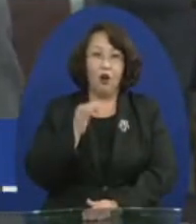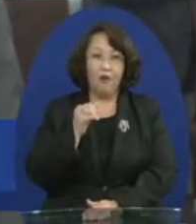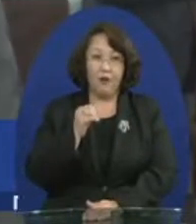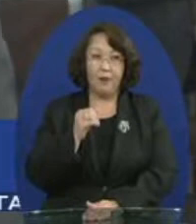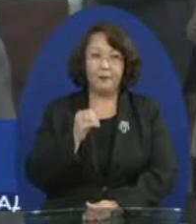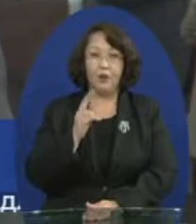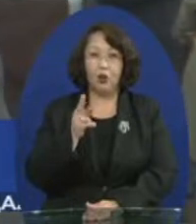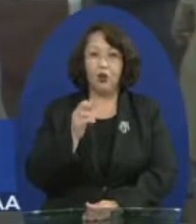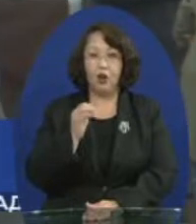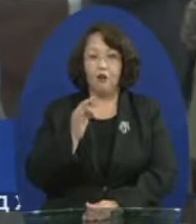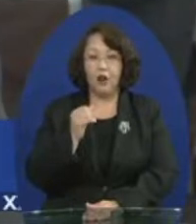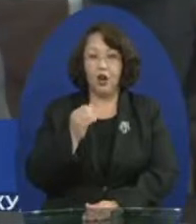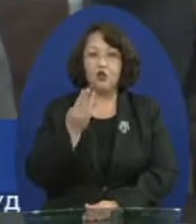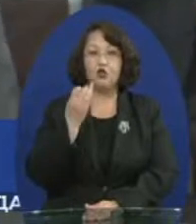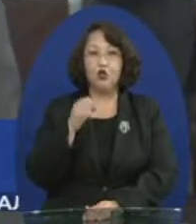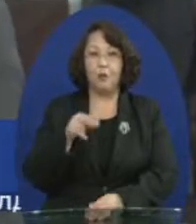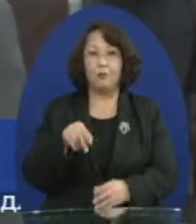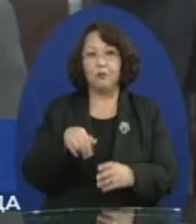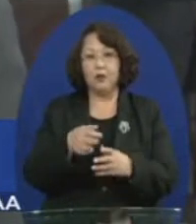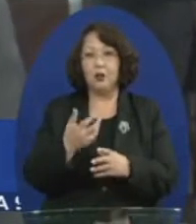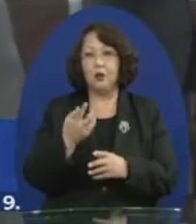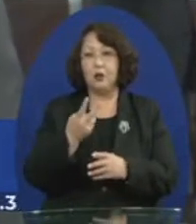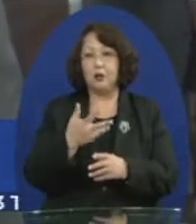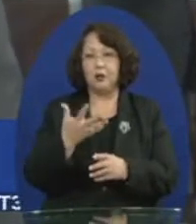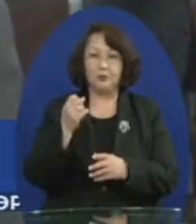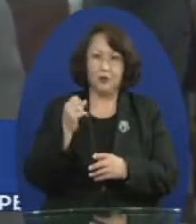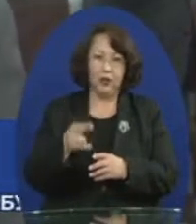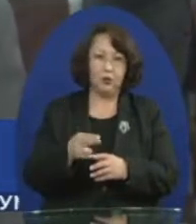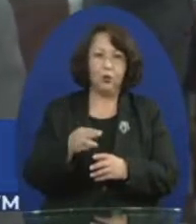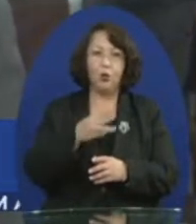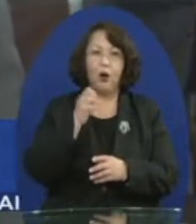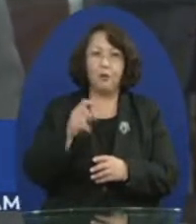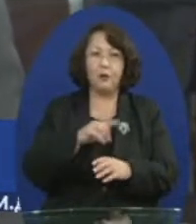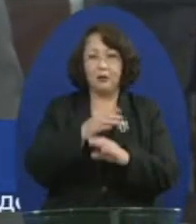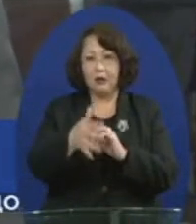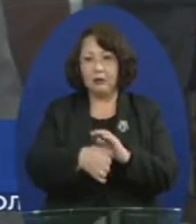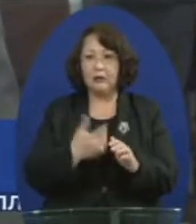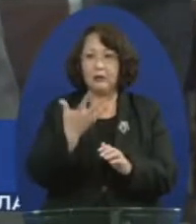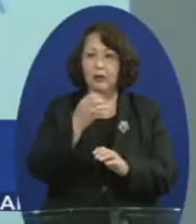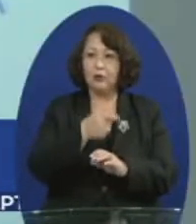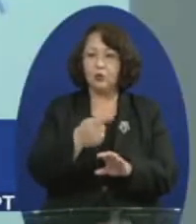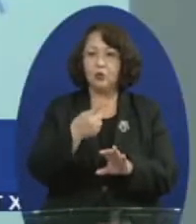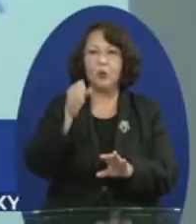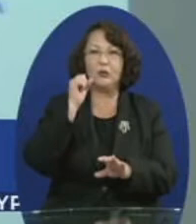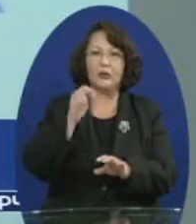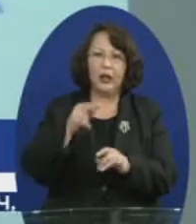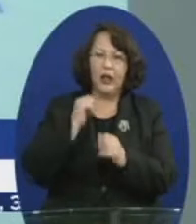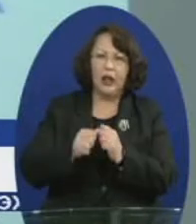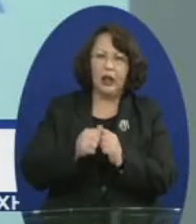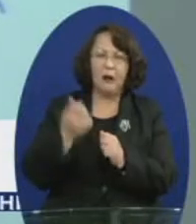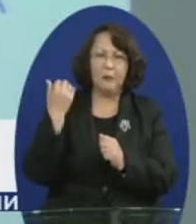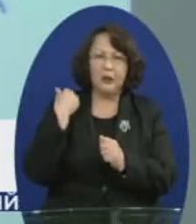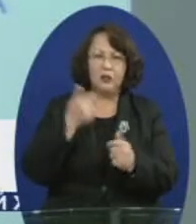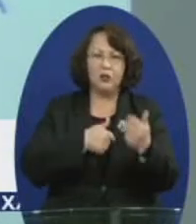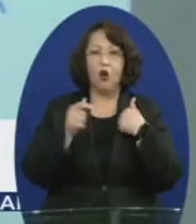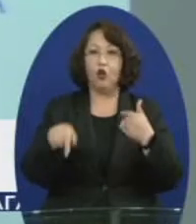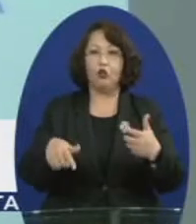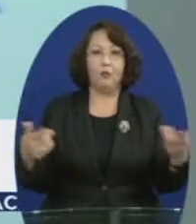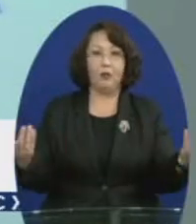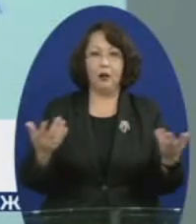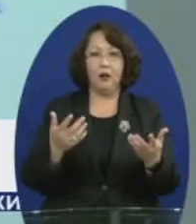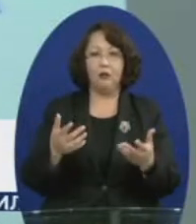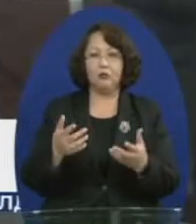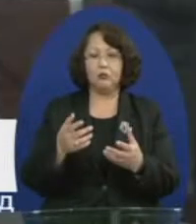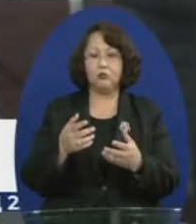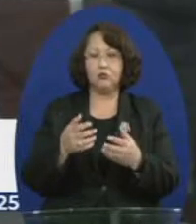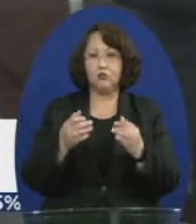тулд 2-5 сая түгээмэл ашигт малтмал лиценз авах 50-100 сая ийм авилга үүсгэж авдаг болсон байна. Энэ хуулиар тэр чөлөөч байхгүй